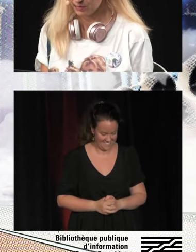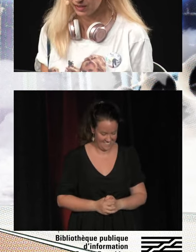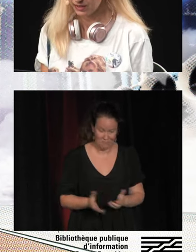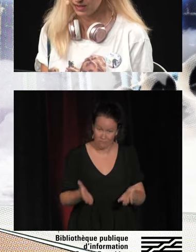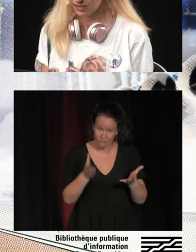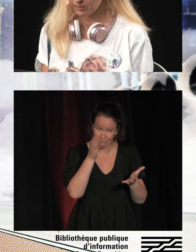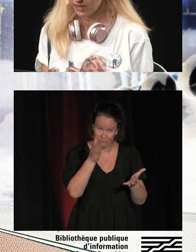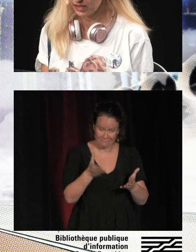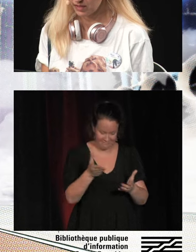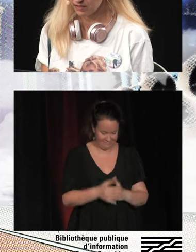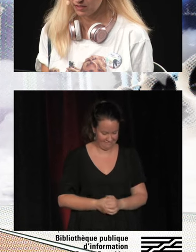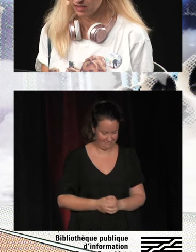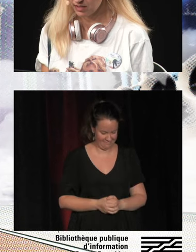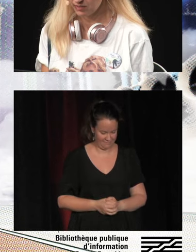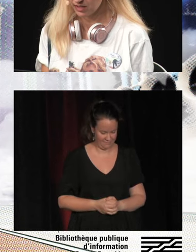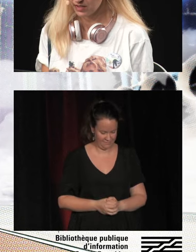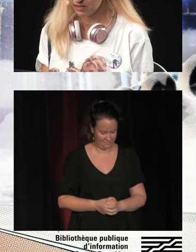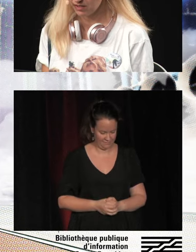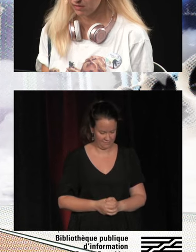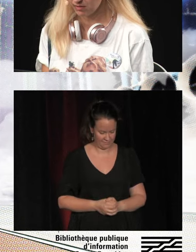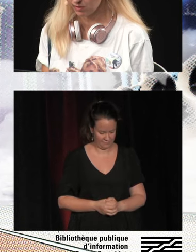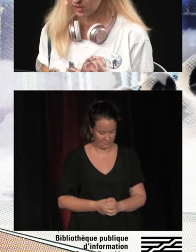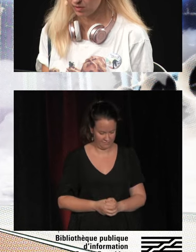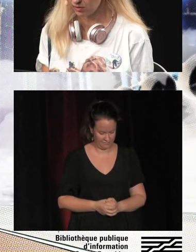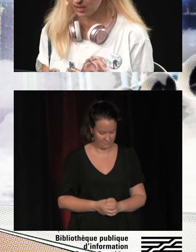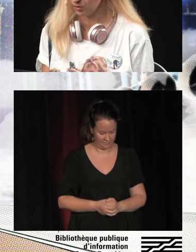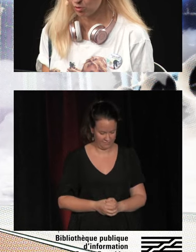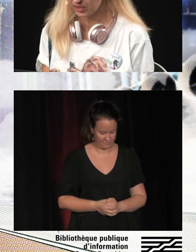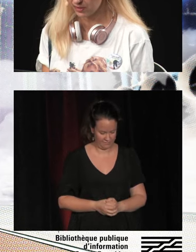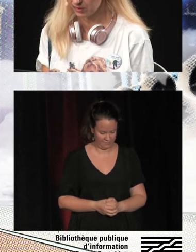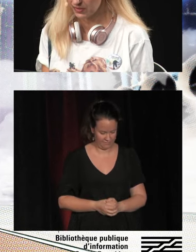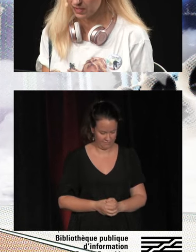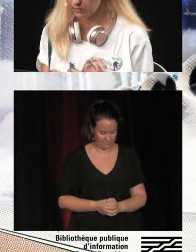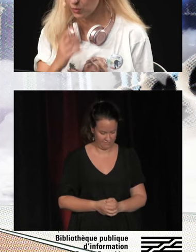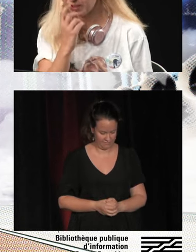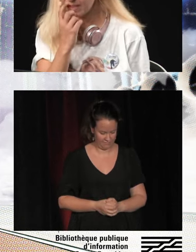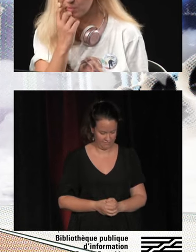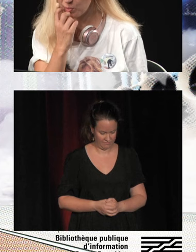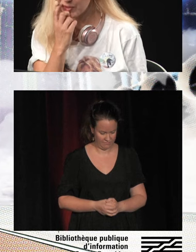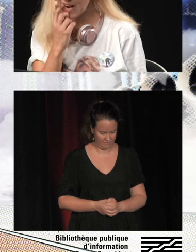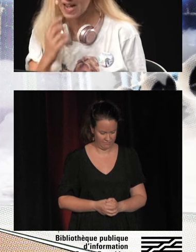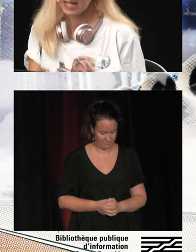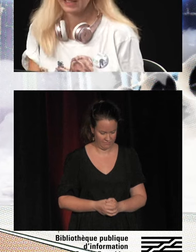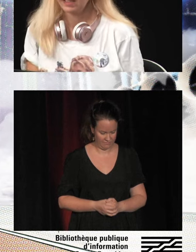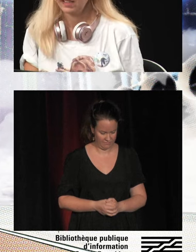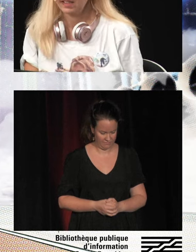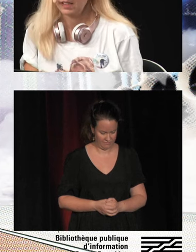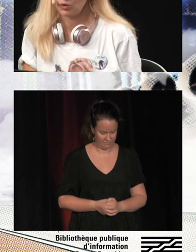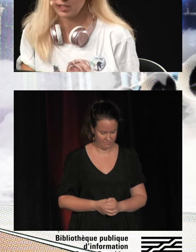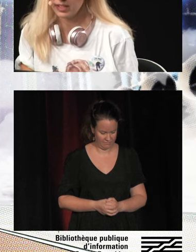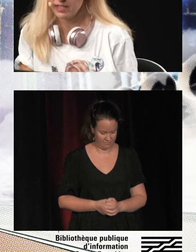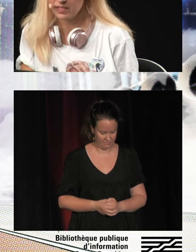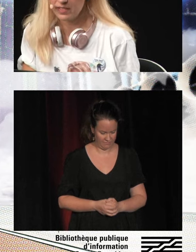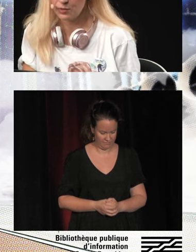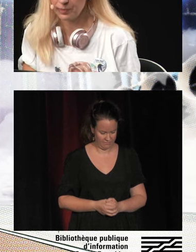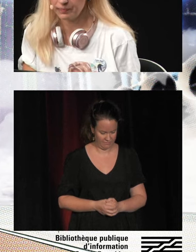Continuez. Hop là, ça on le met là. Ça, ça vient ici. Ah non, je suis en train de faire des bêtises là. On va se compliquer la vie plus tard.